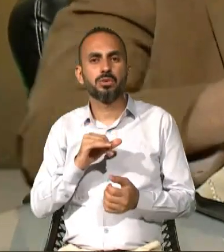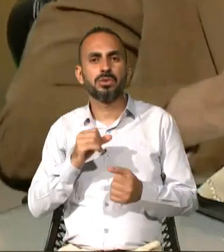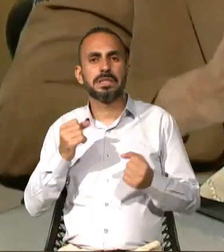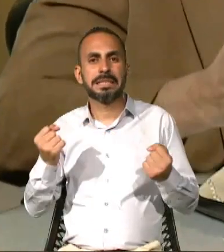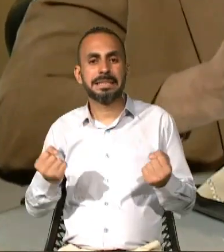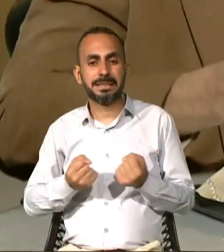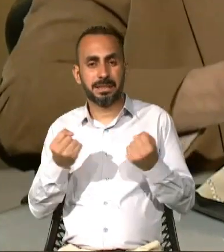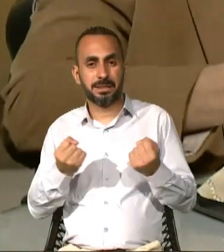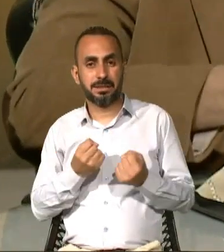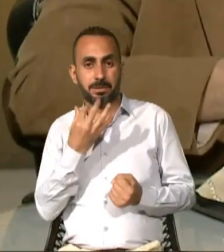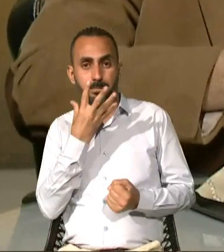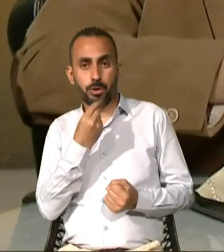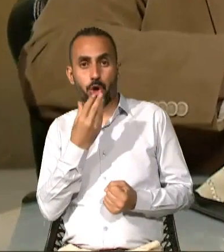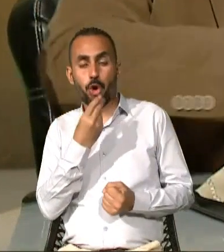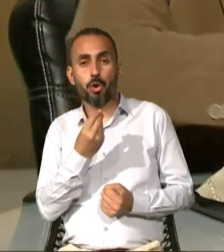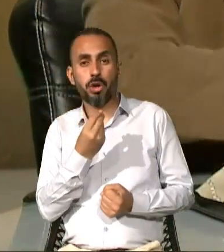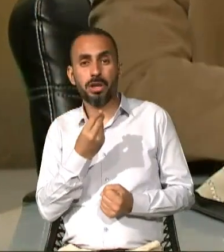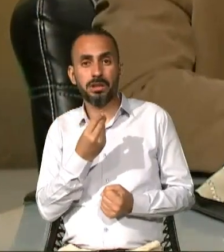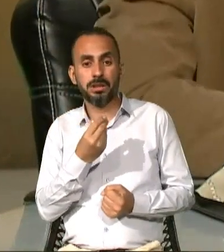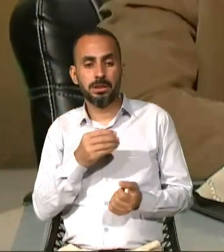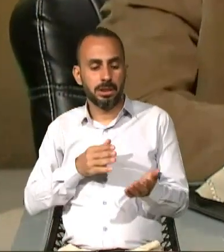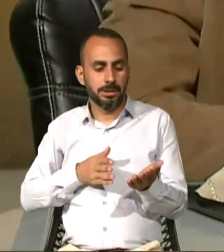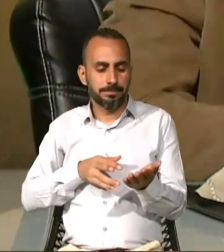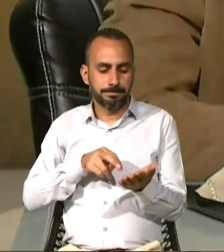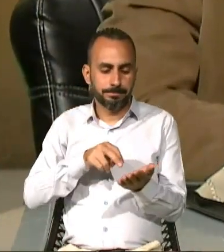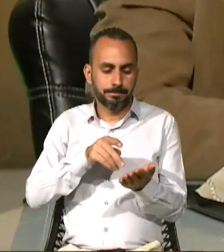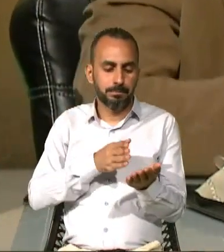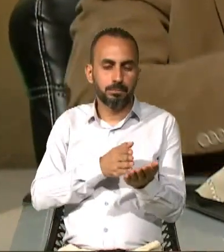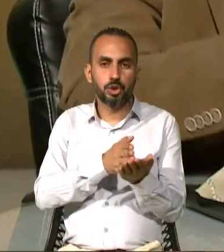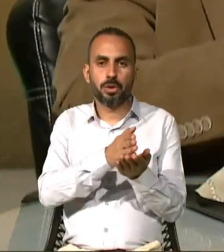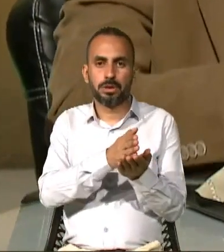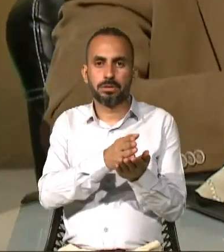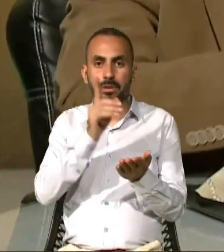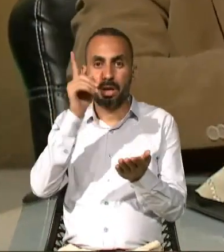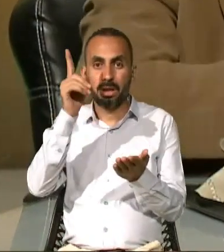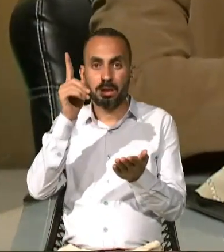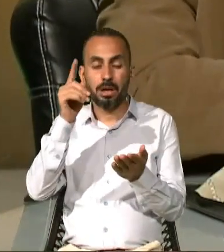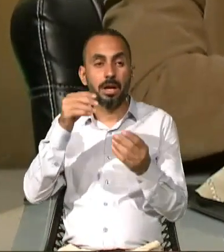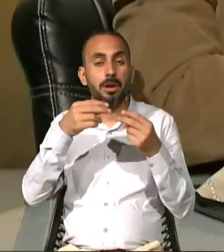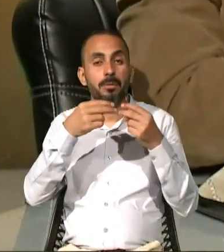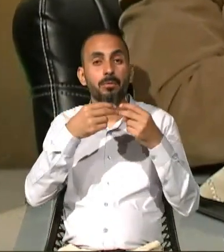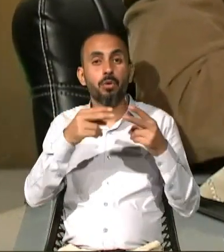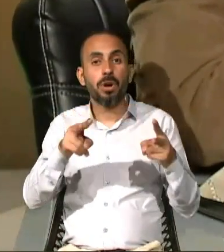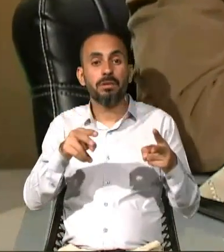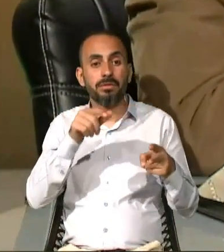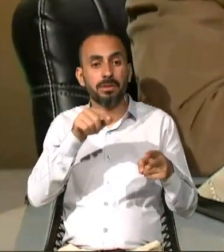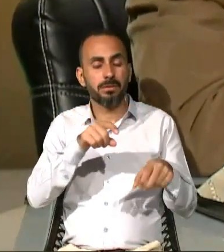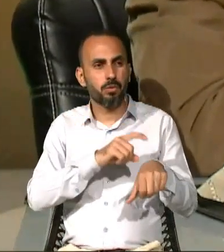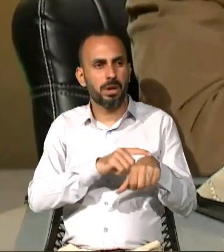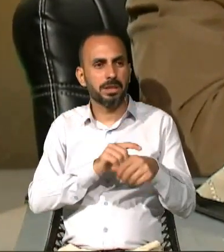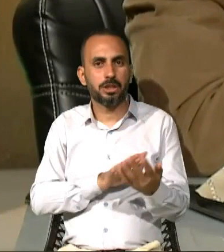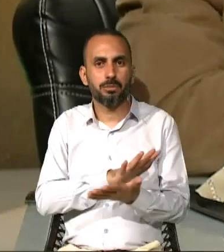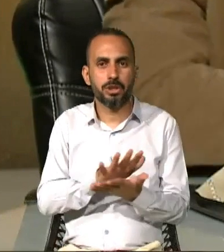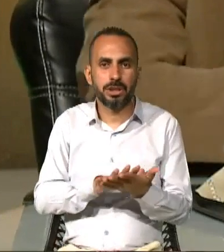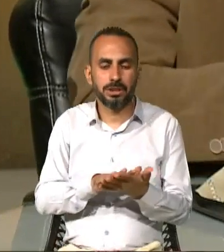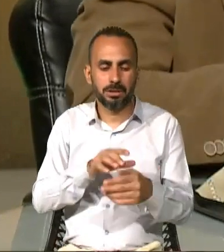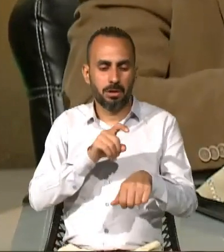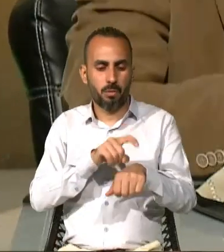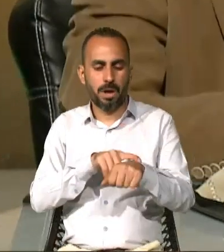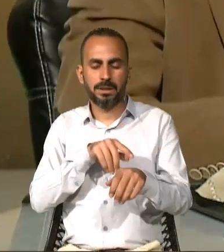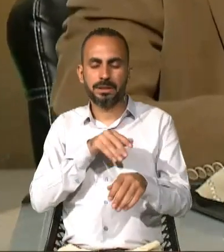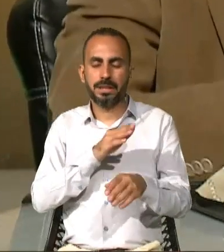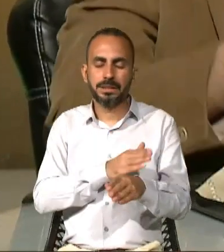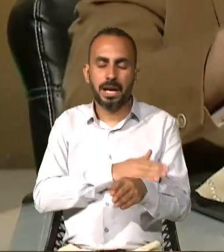مشوار فربنا بيسمح بالأحداث اللي احنا بنحصل فيها دي علشان يدخلني في مشوار فيه أقدر أصبر